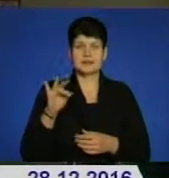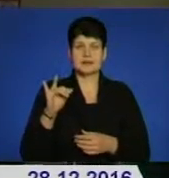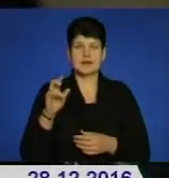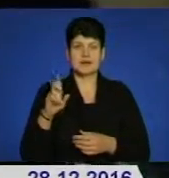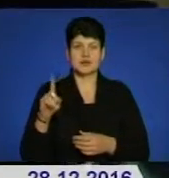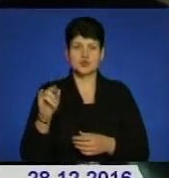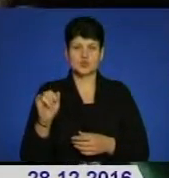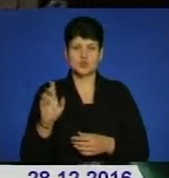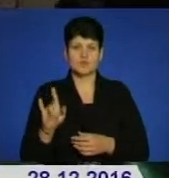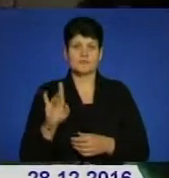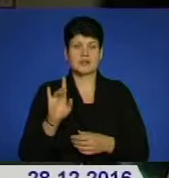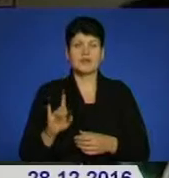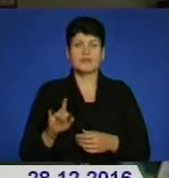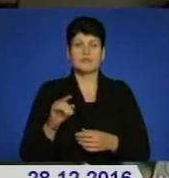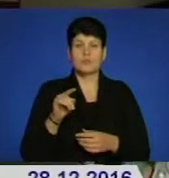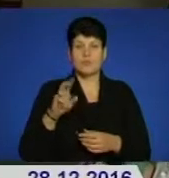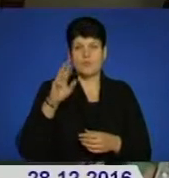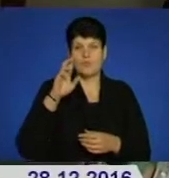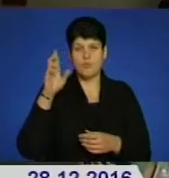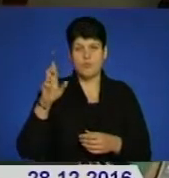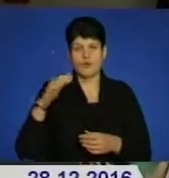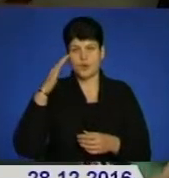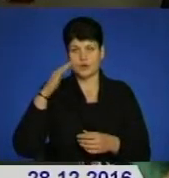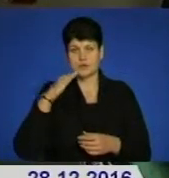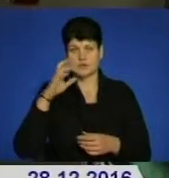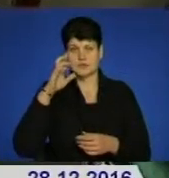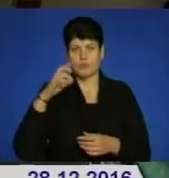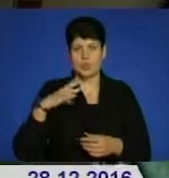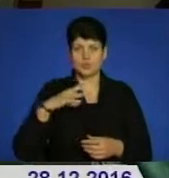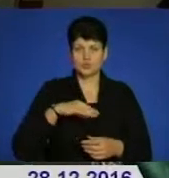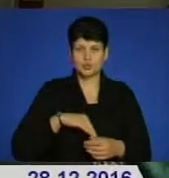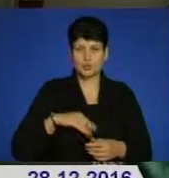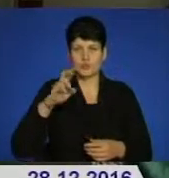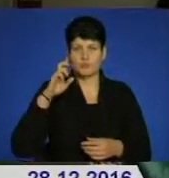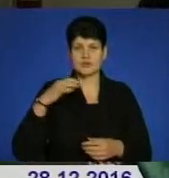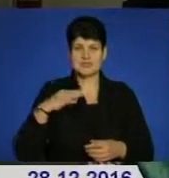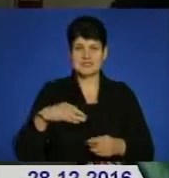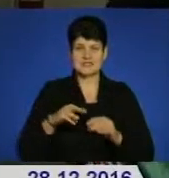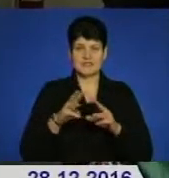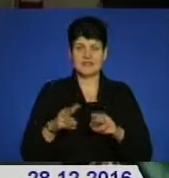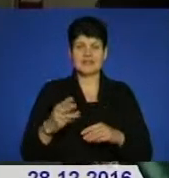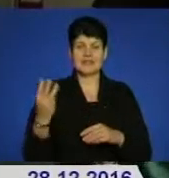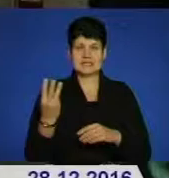на тривимірність світу. Бог Отець, Бог Дух і Бог, ну, і Бог Син Святий. Оцей тризуб, він і був